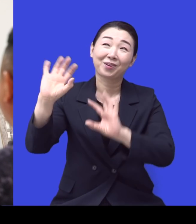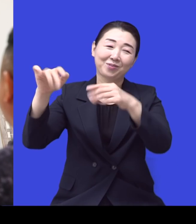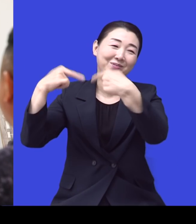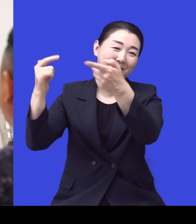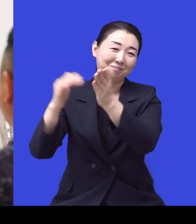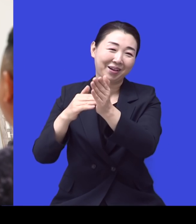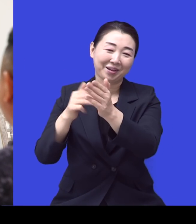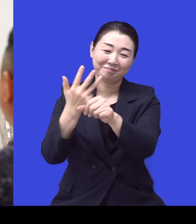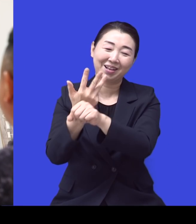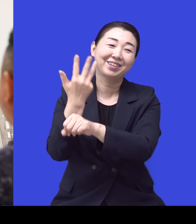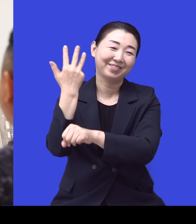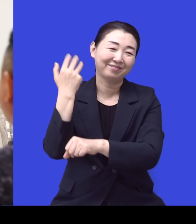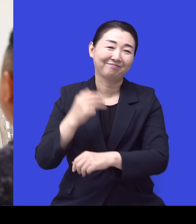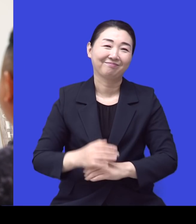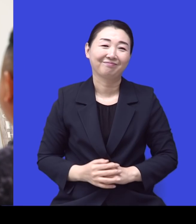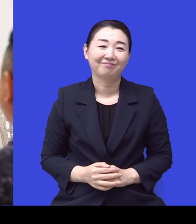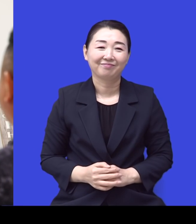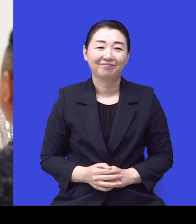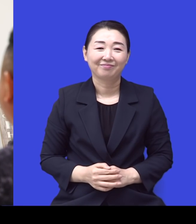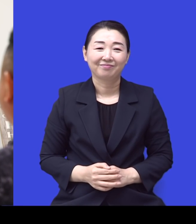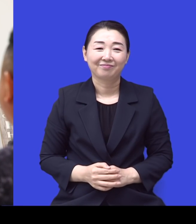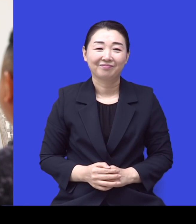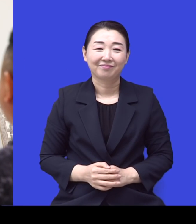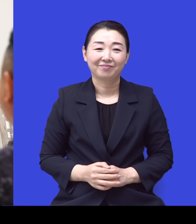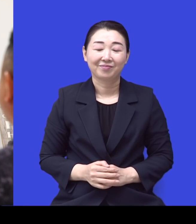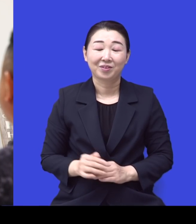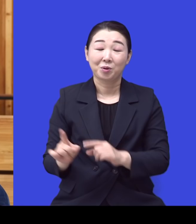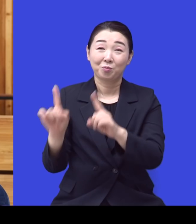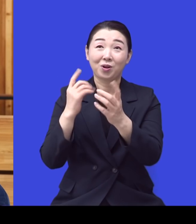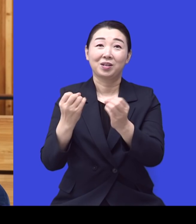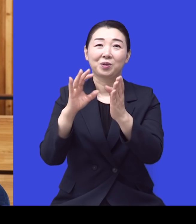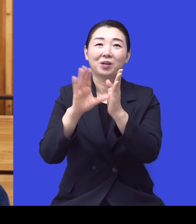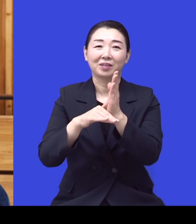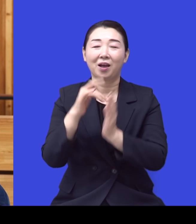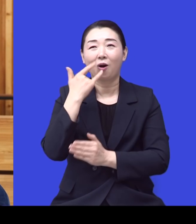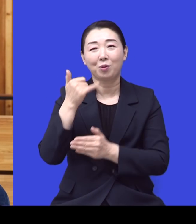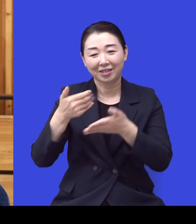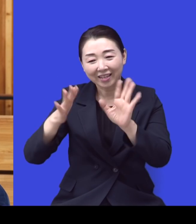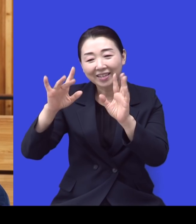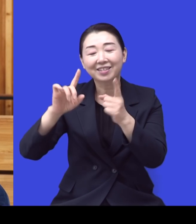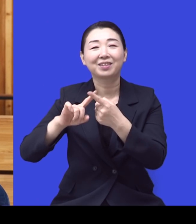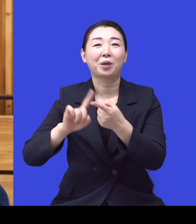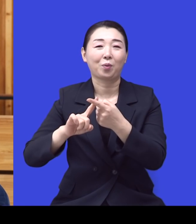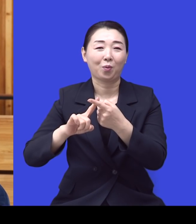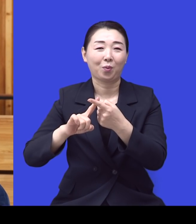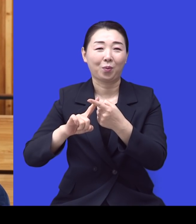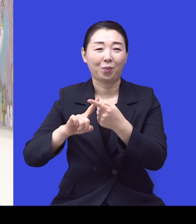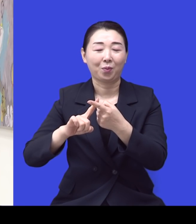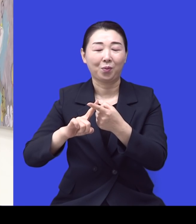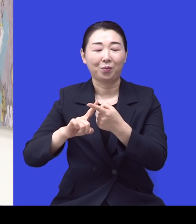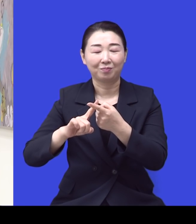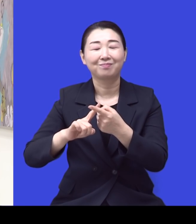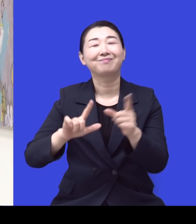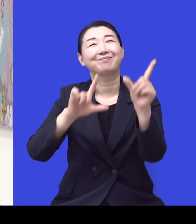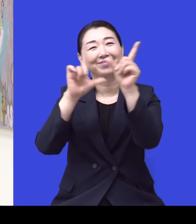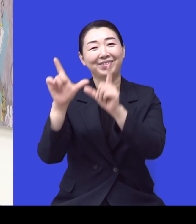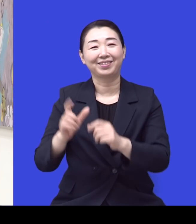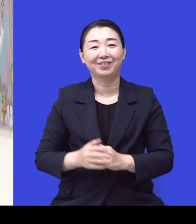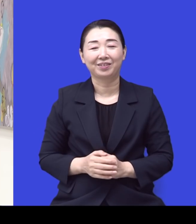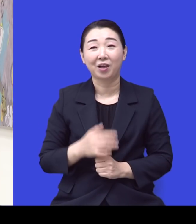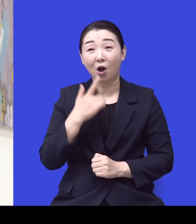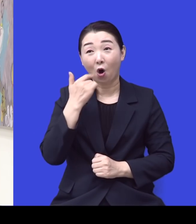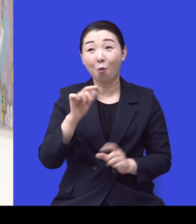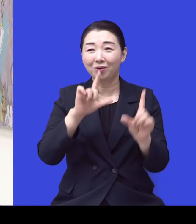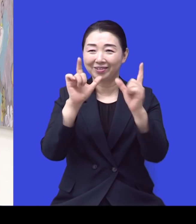전에 하늘나라 가셨는데 그때까지 부활절을 어머니 생신으로. 그러면서 이제 어머니의 삶이 바뀌기